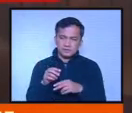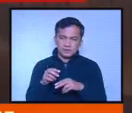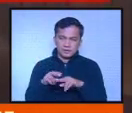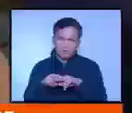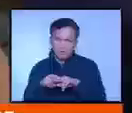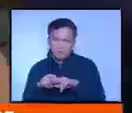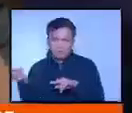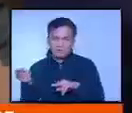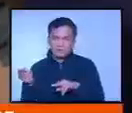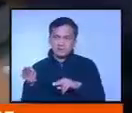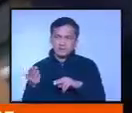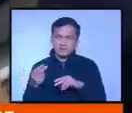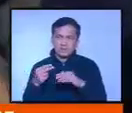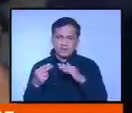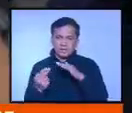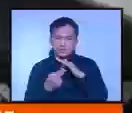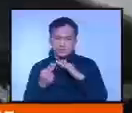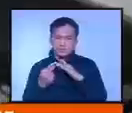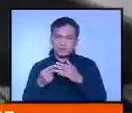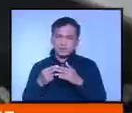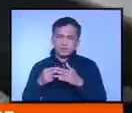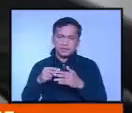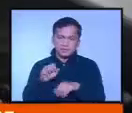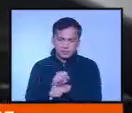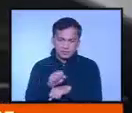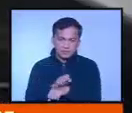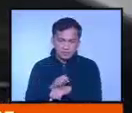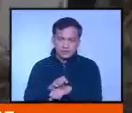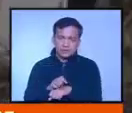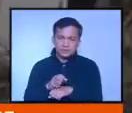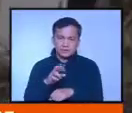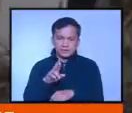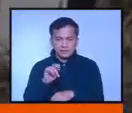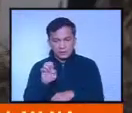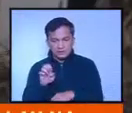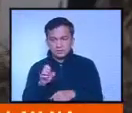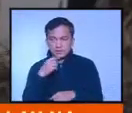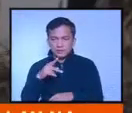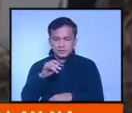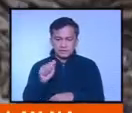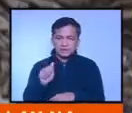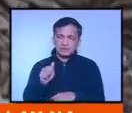Natapyasan din maging ang underemployment rate. Ayon sa PSA, ito na ang